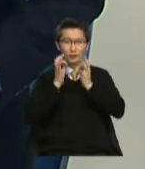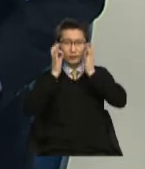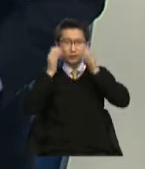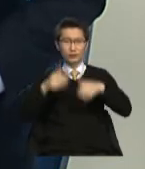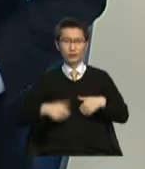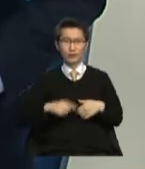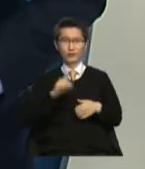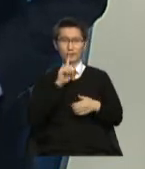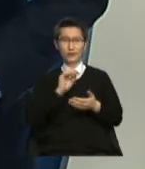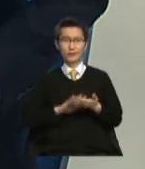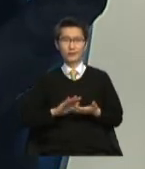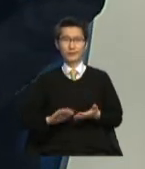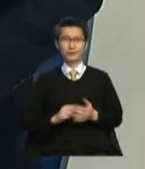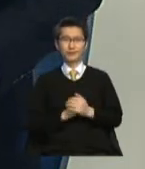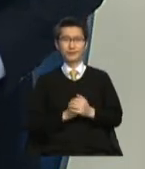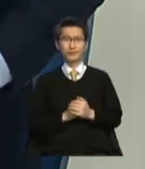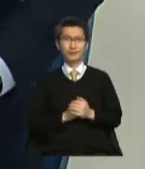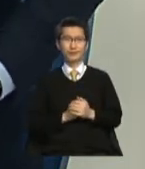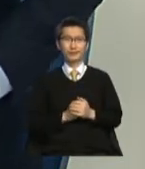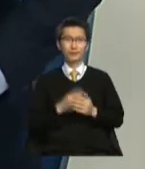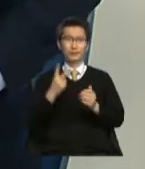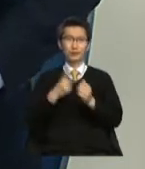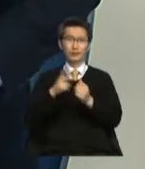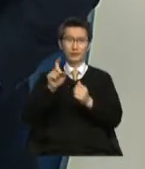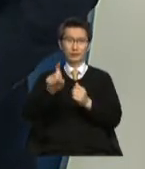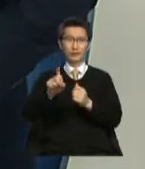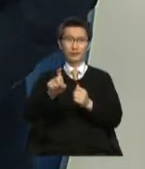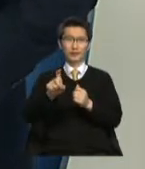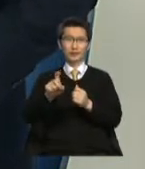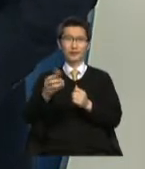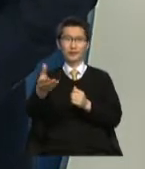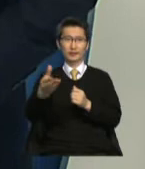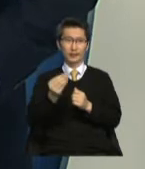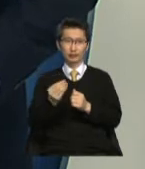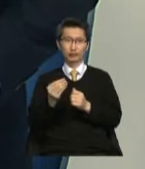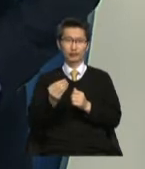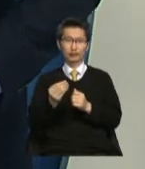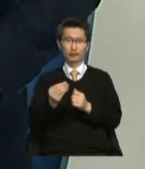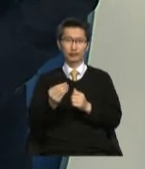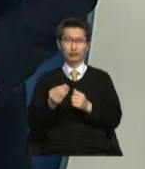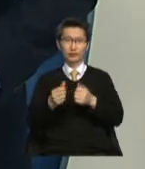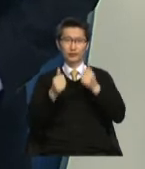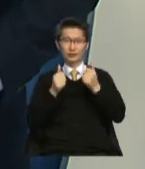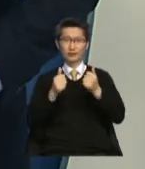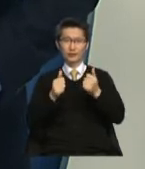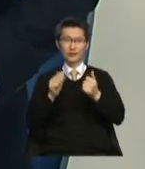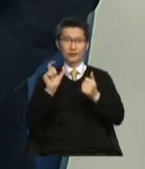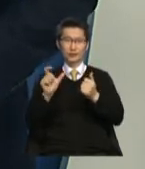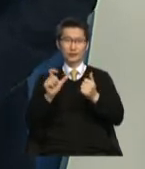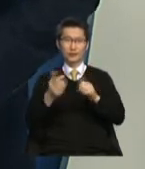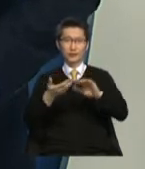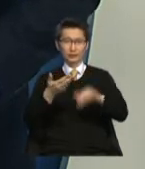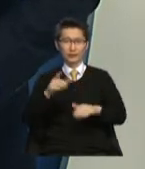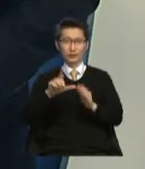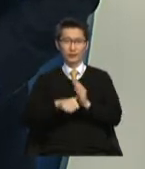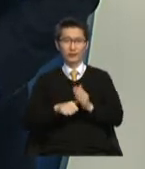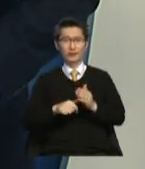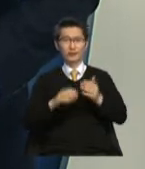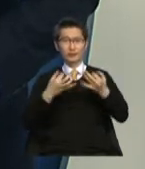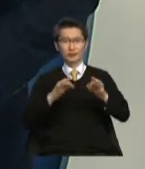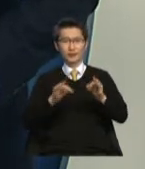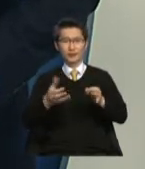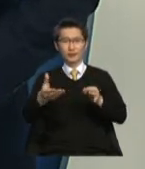할 것으로 보입니다 두 번째 키워드는 대출 심사 강화 합니다 올 하반기부터 금융권에서